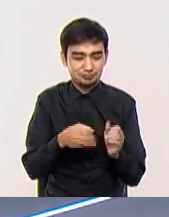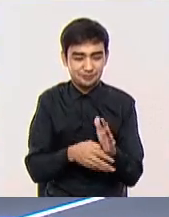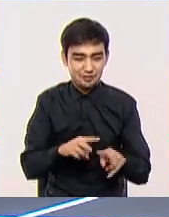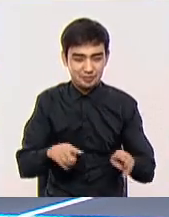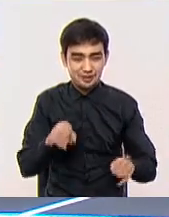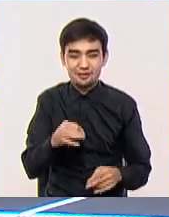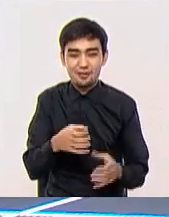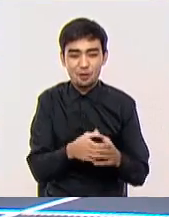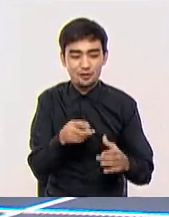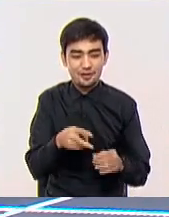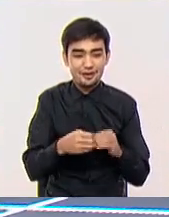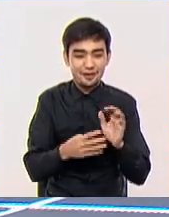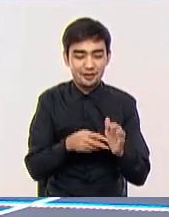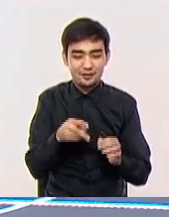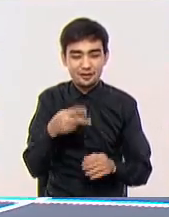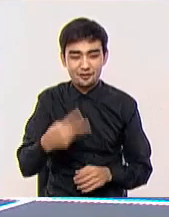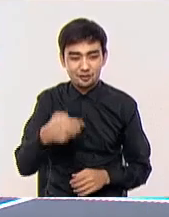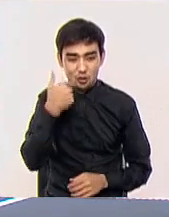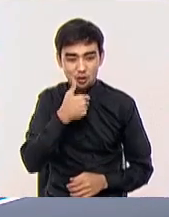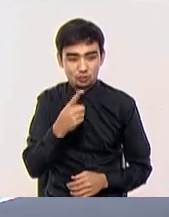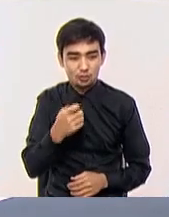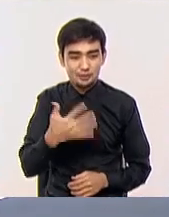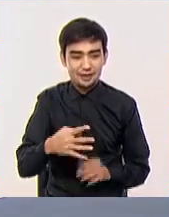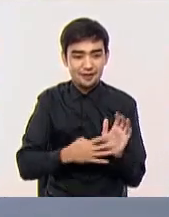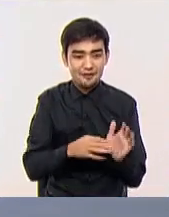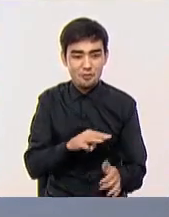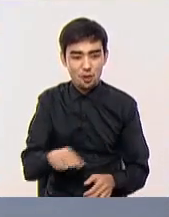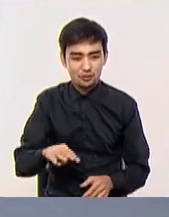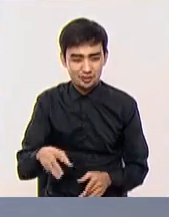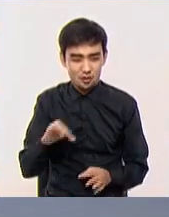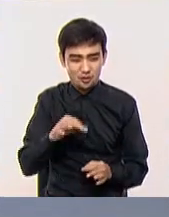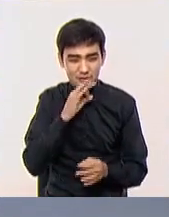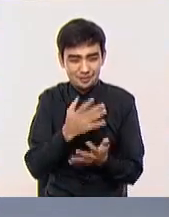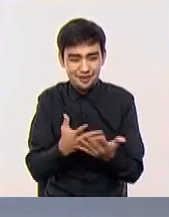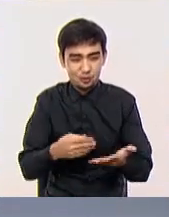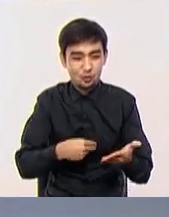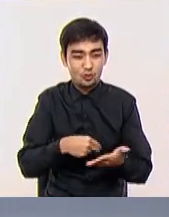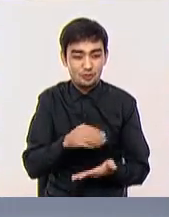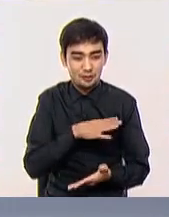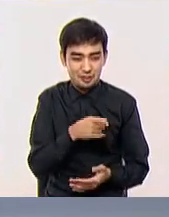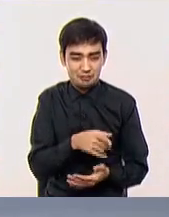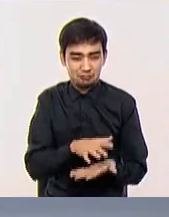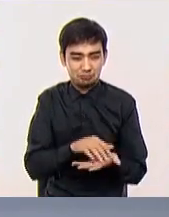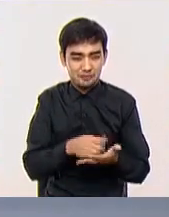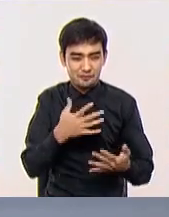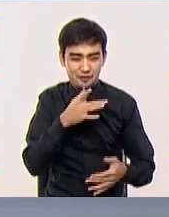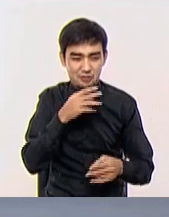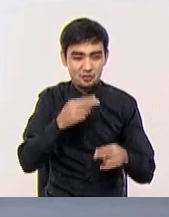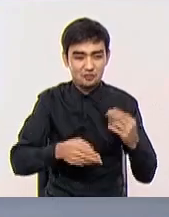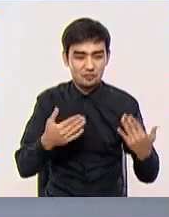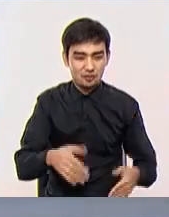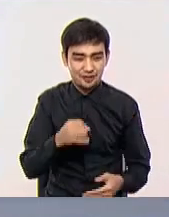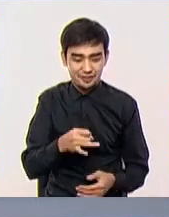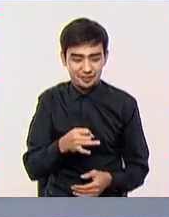компания 2019-2020 жылдары 159 миллион теңгеге сатып алған препараттардың мерзімі өтіп кеткен. Яғни